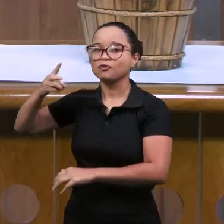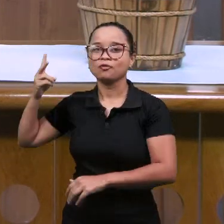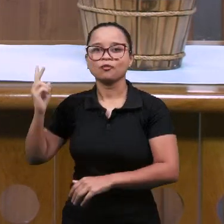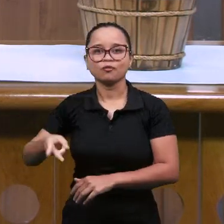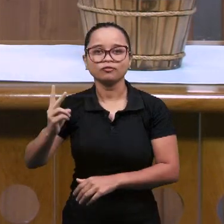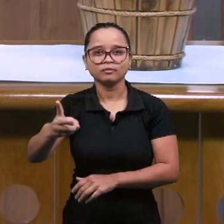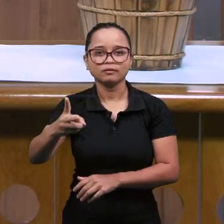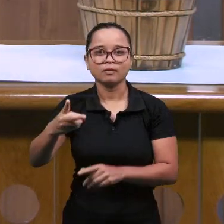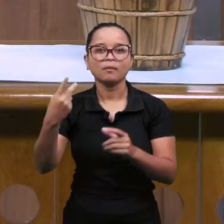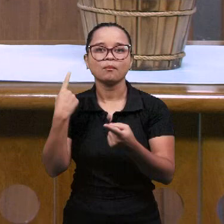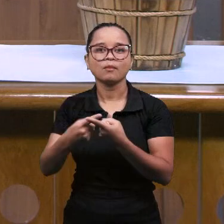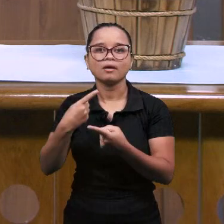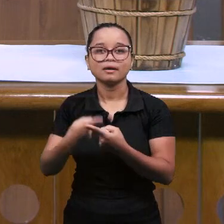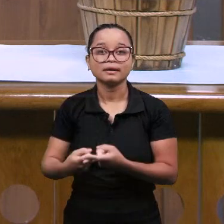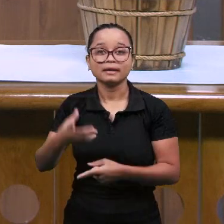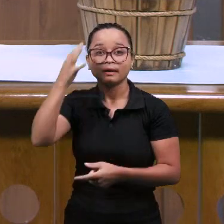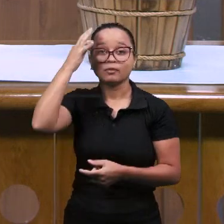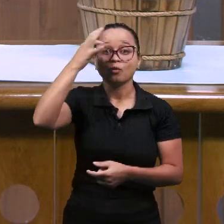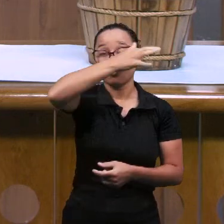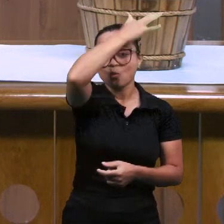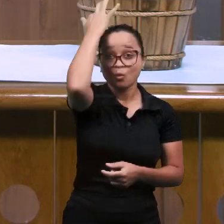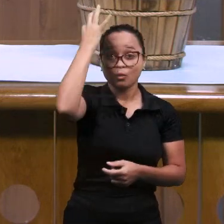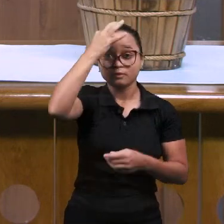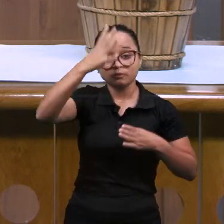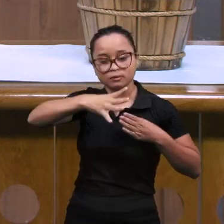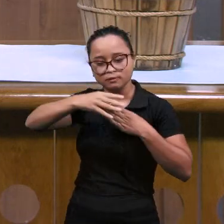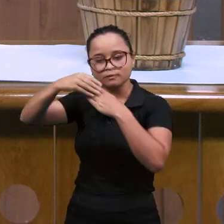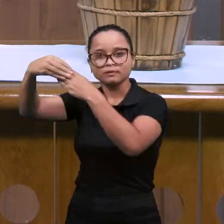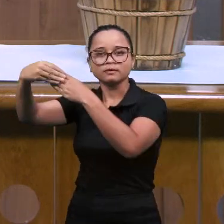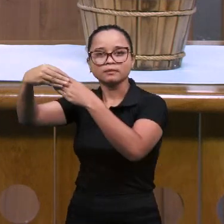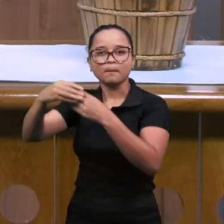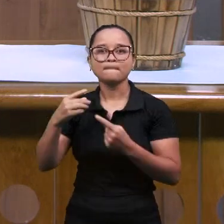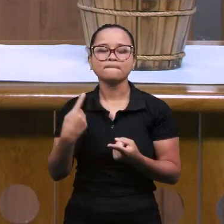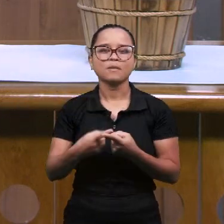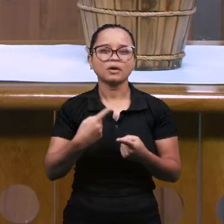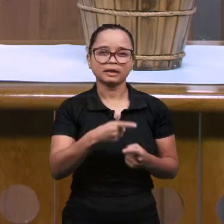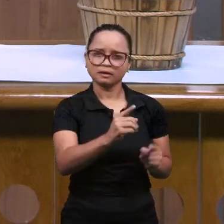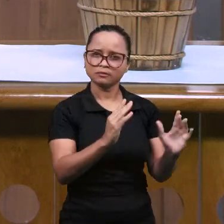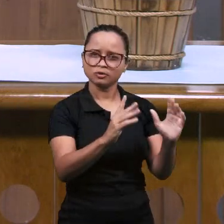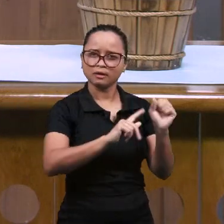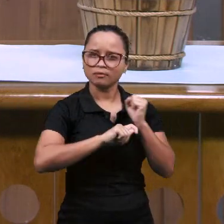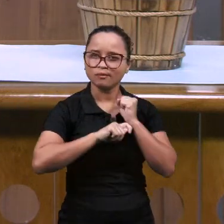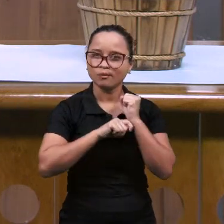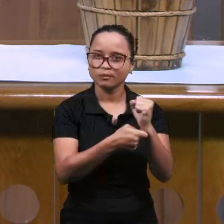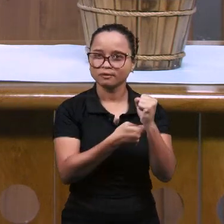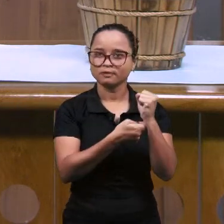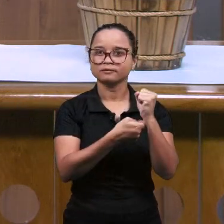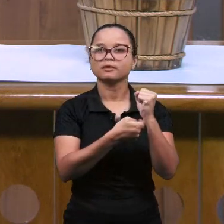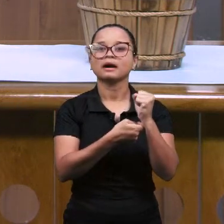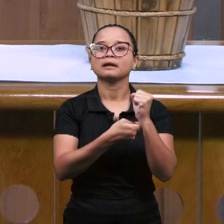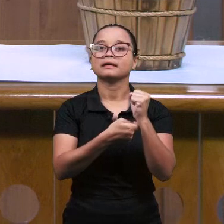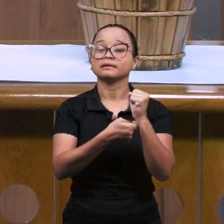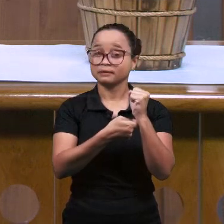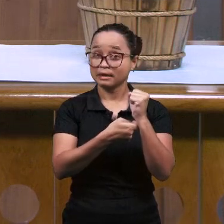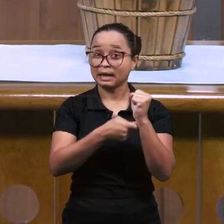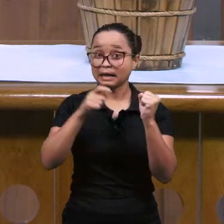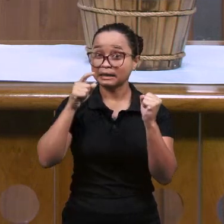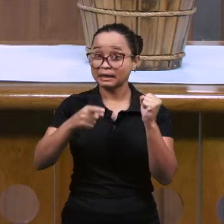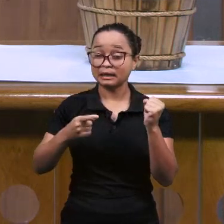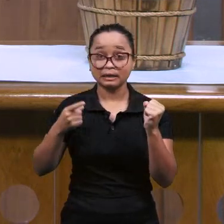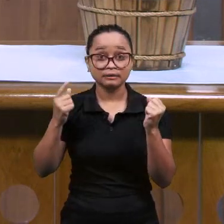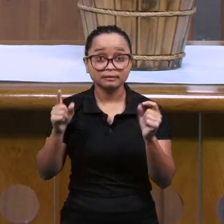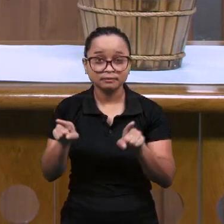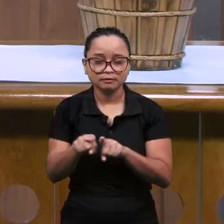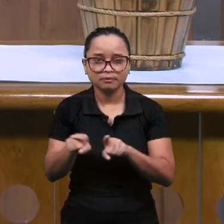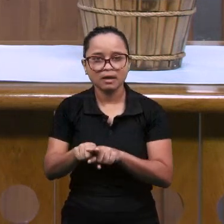même Saint-Esprit qui, à ce moment, c'était un mystère, ce même Esprit Saint